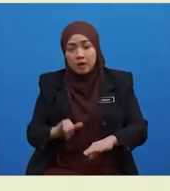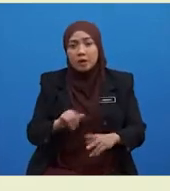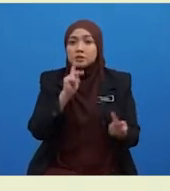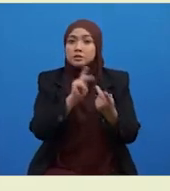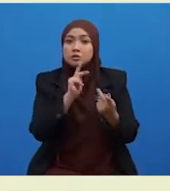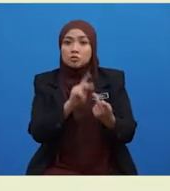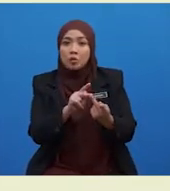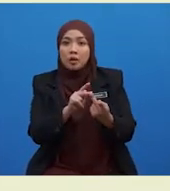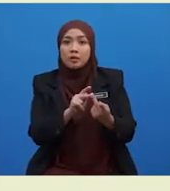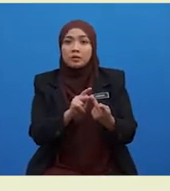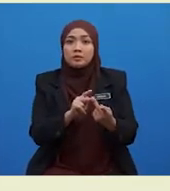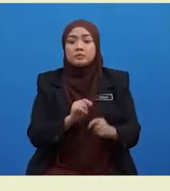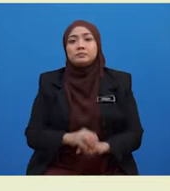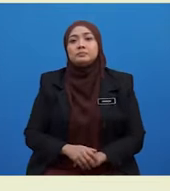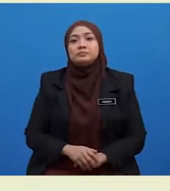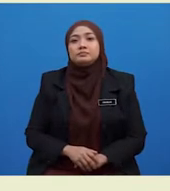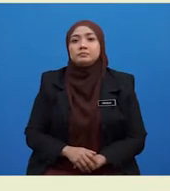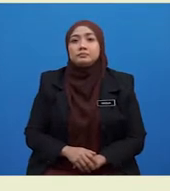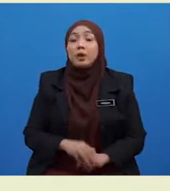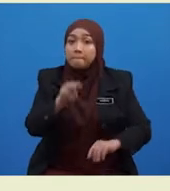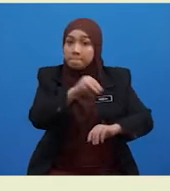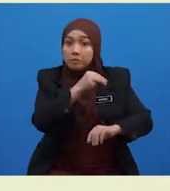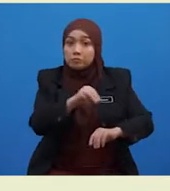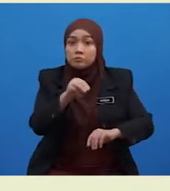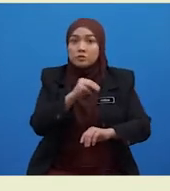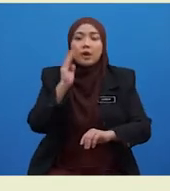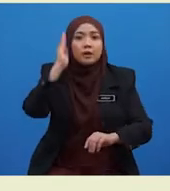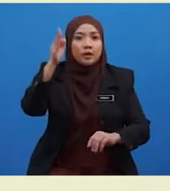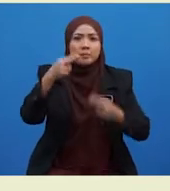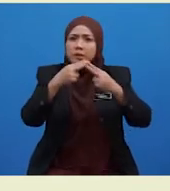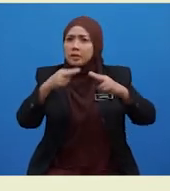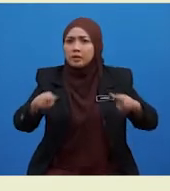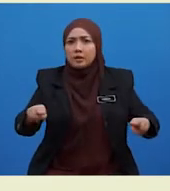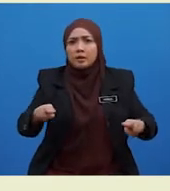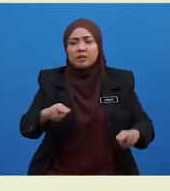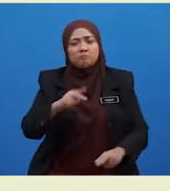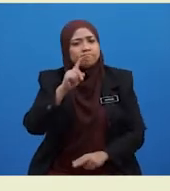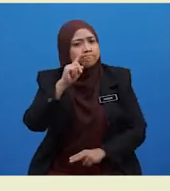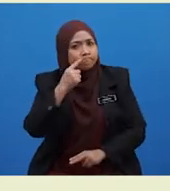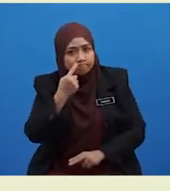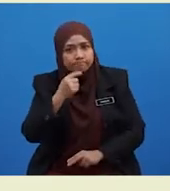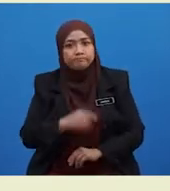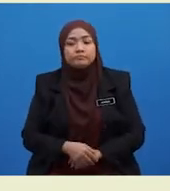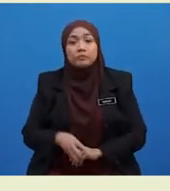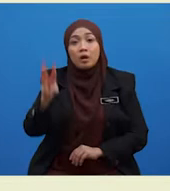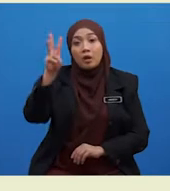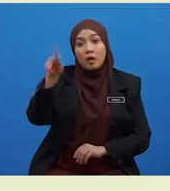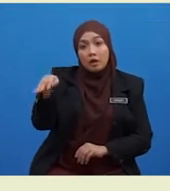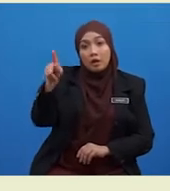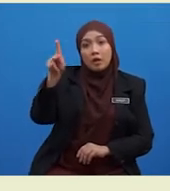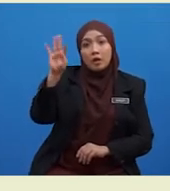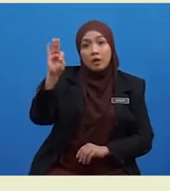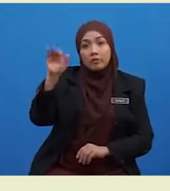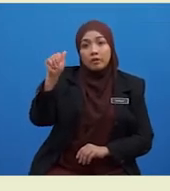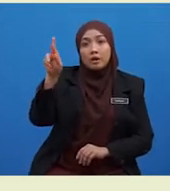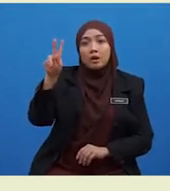latihan dipengaruhi oleh muzik. Selain itu, muzik akan menghilangkan kebosanan. Latihan fartlek yang diperkenalkan di